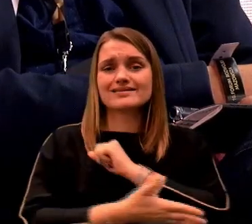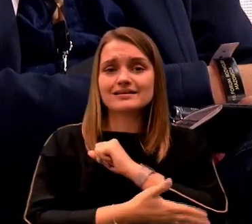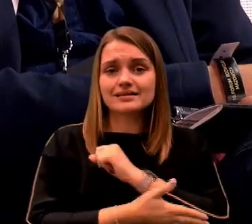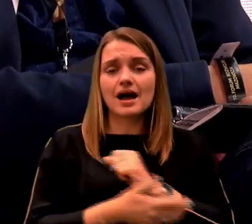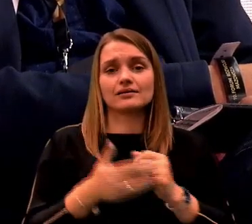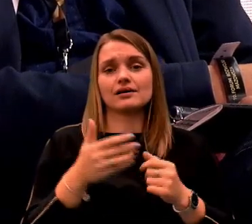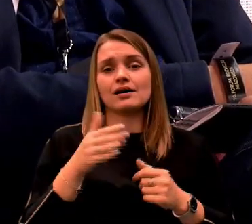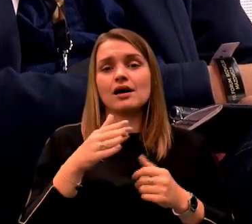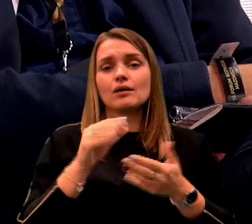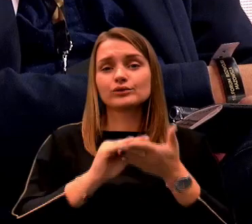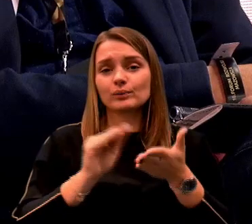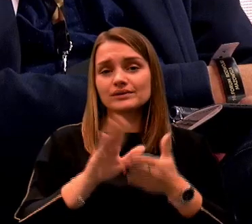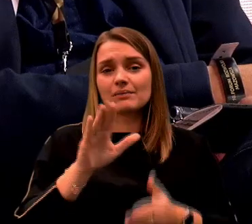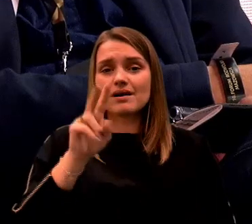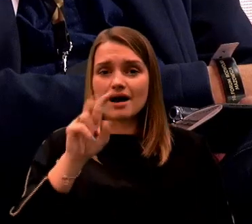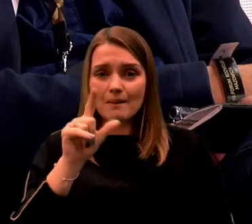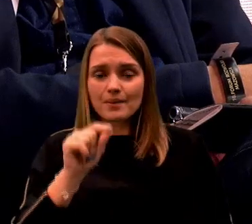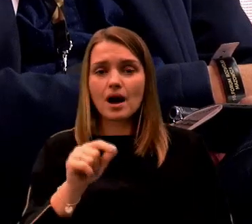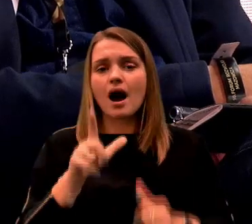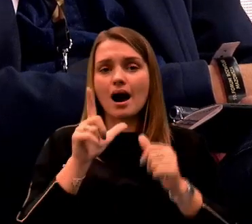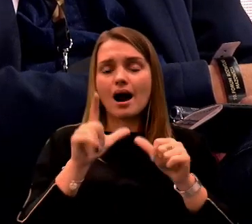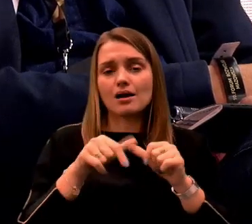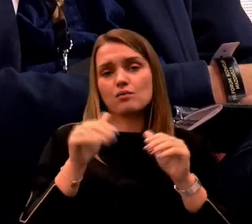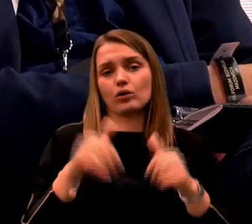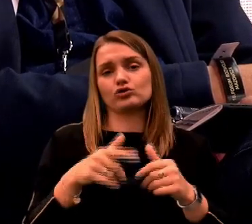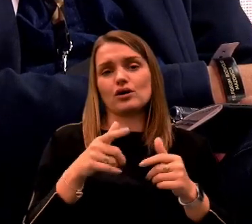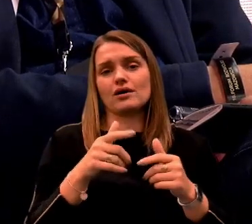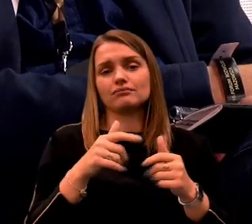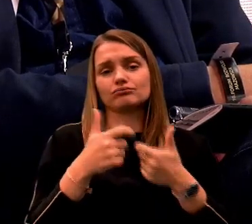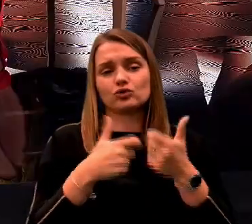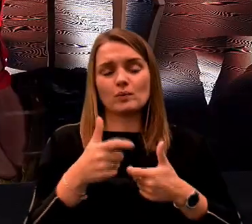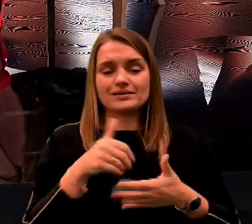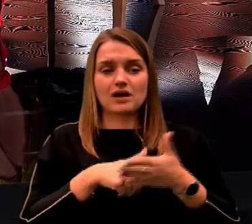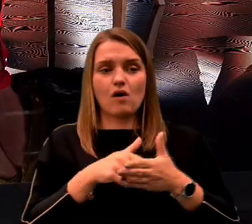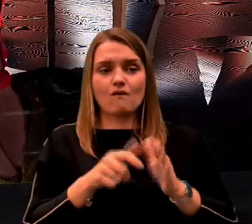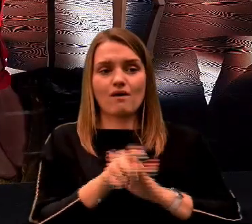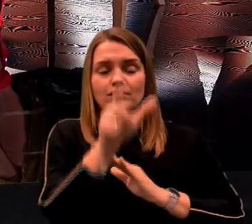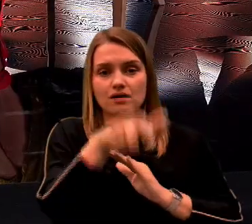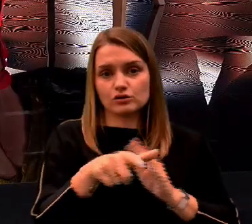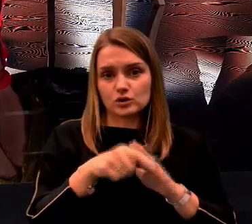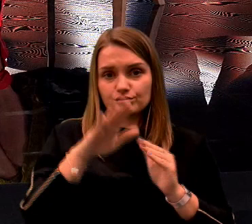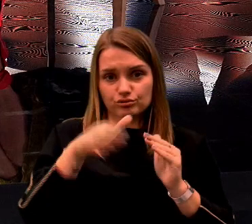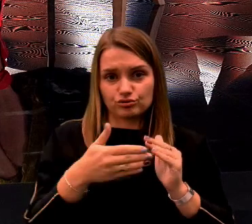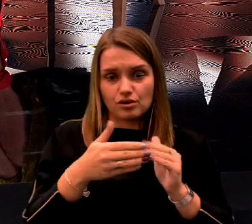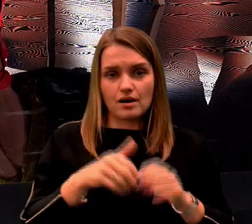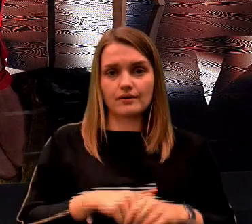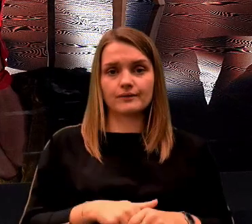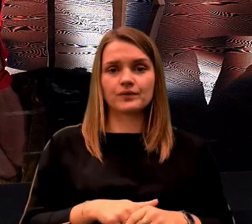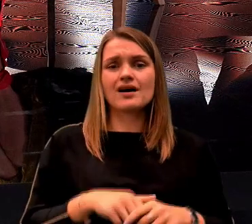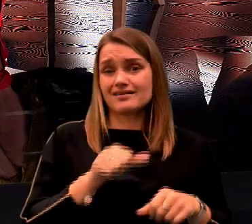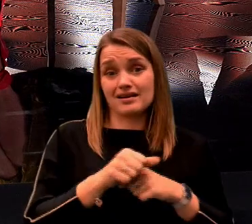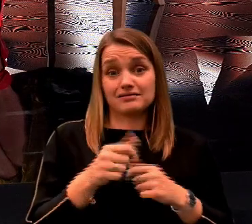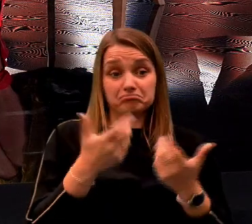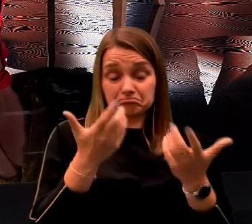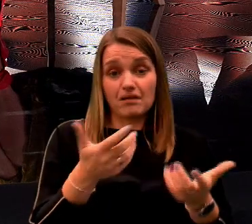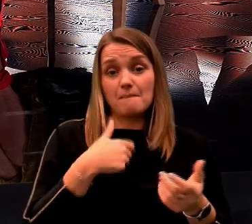przy okazji można tych ludzi traktować godnie, po prostu godnie, a nie tak, że jest 20 na twoje miejsce, jak ci się